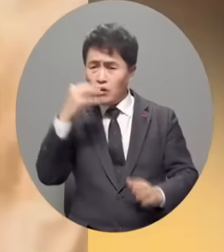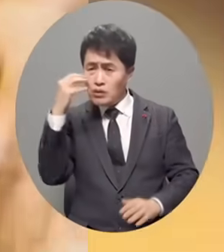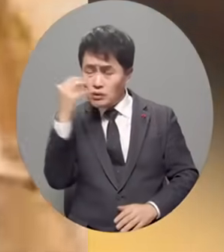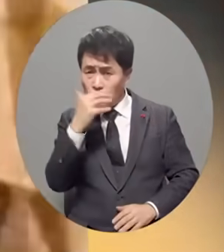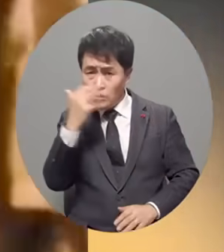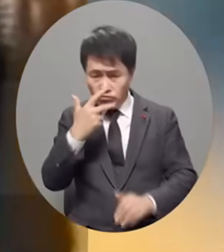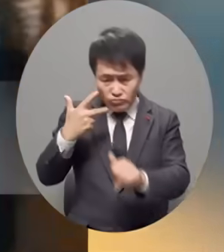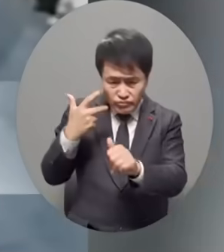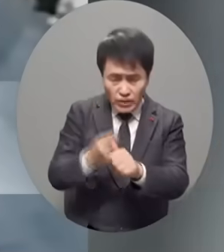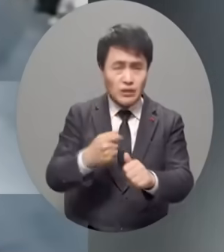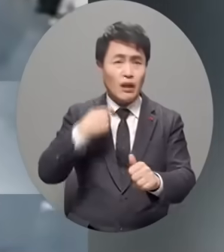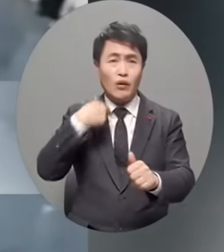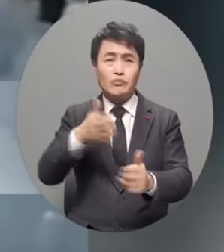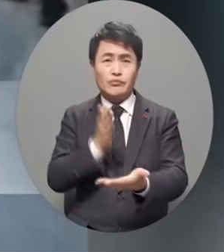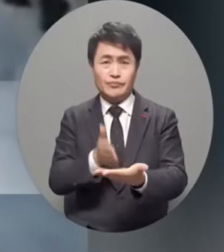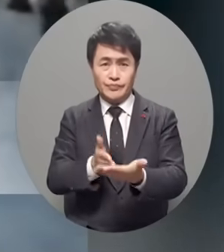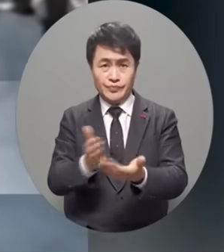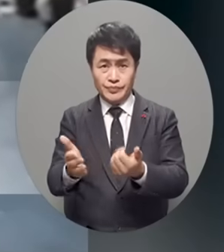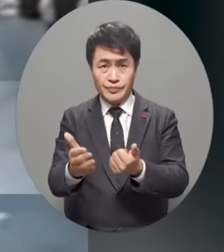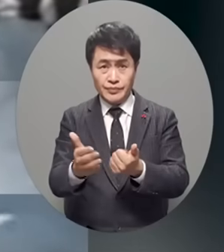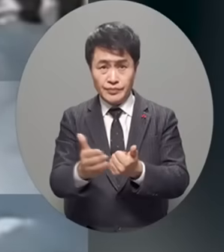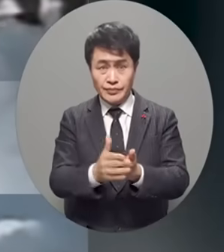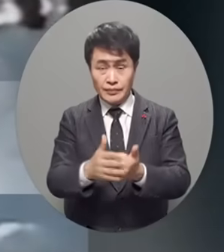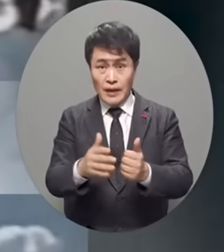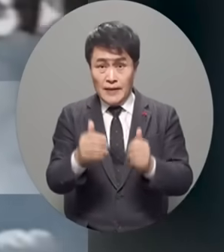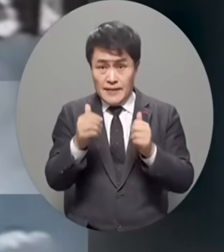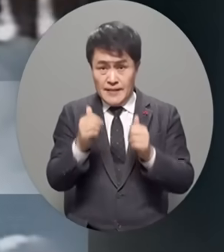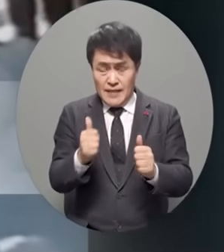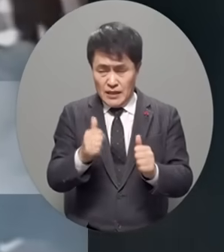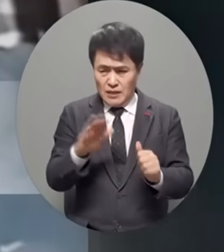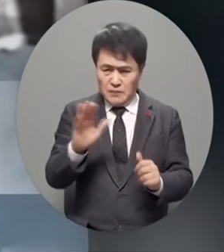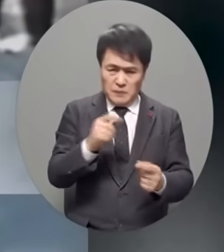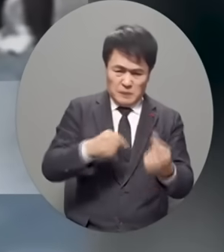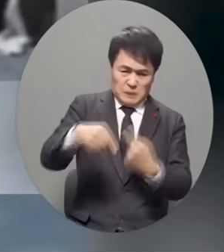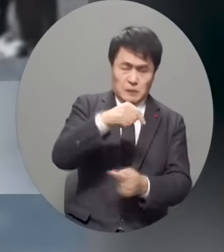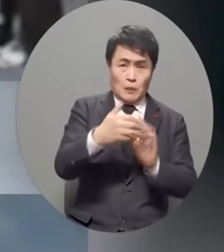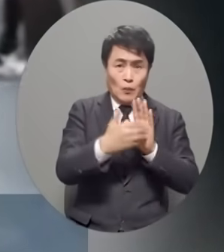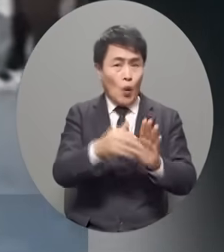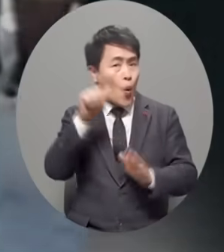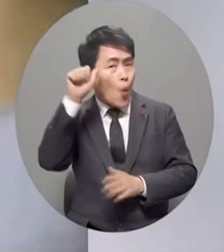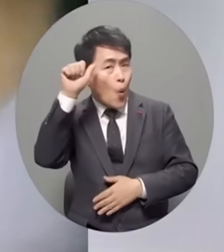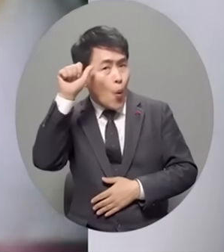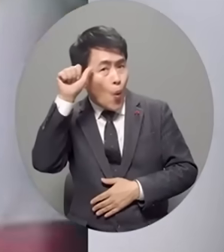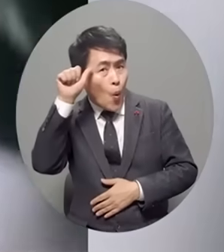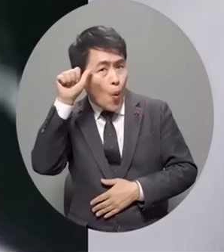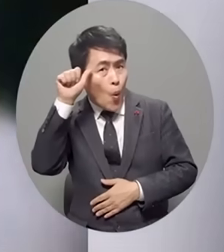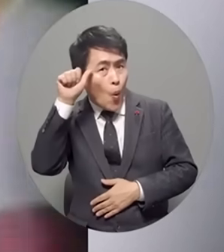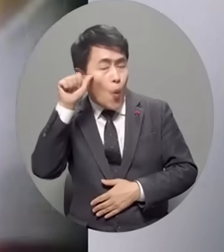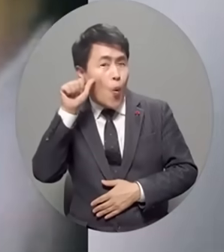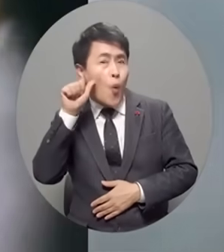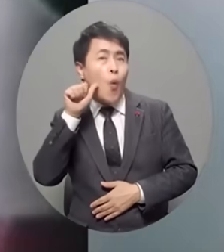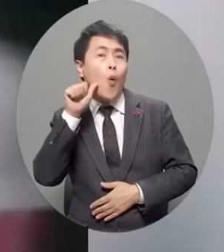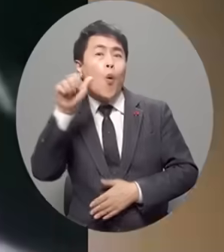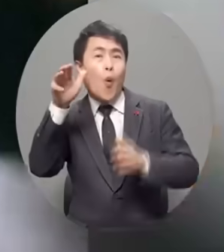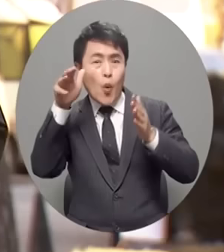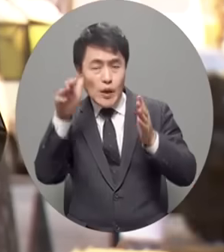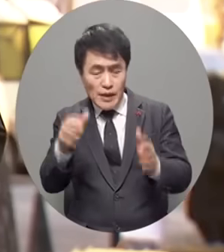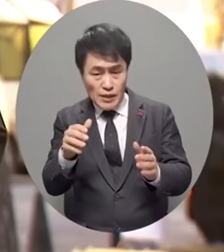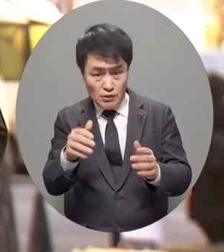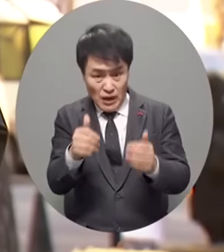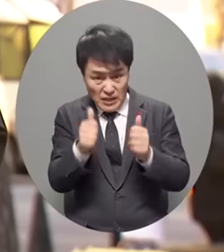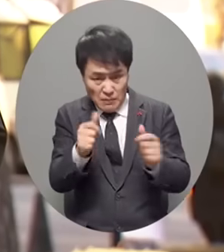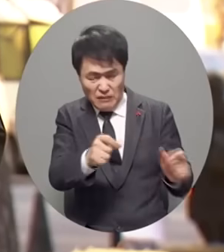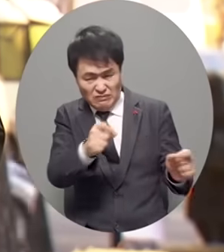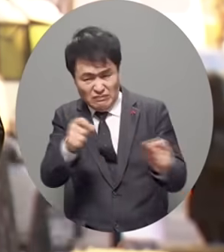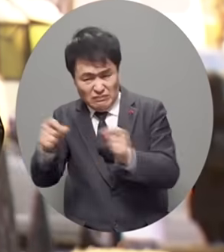세뇌하지 않았다고 주장하며 거듭된 재판부 기피 신청으로 5개월간 재판을 지연시켰습니다. 하지만